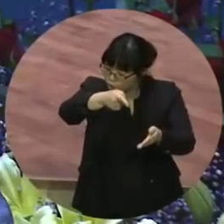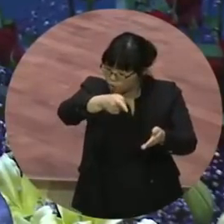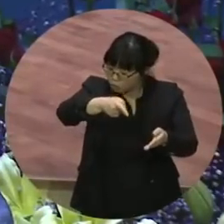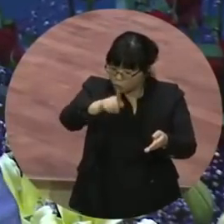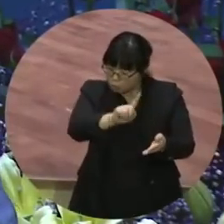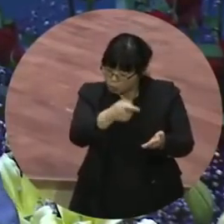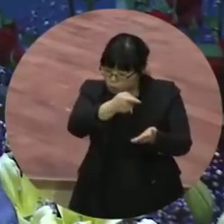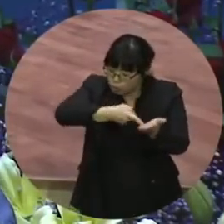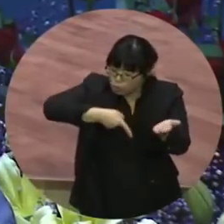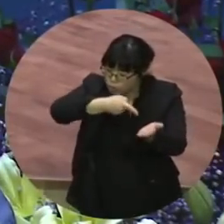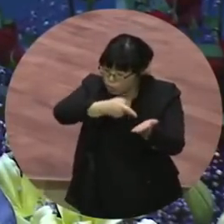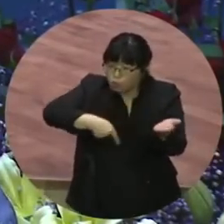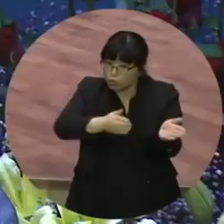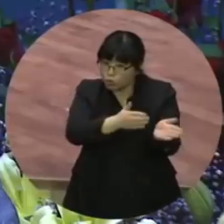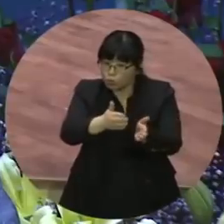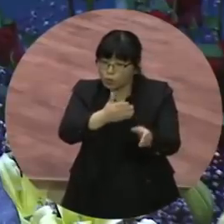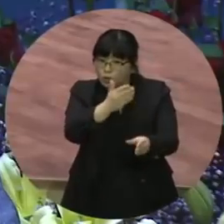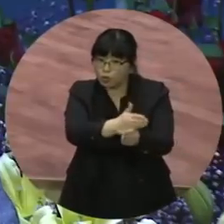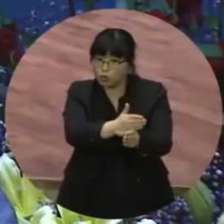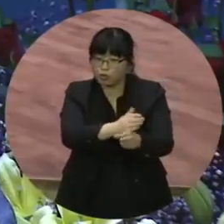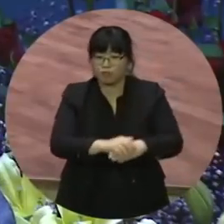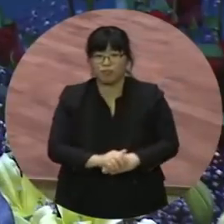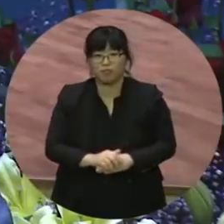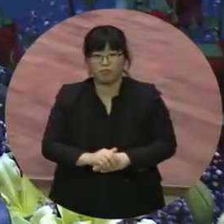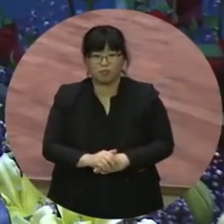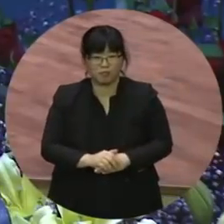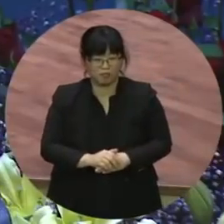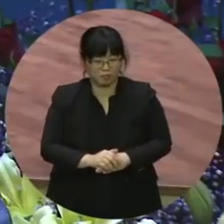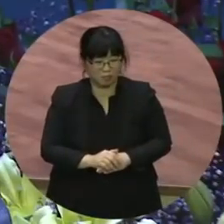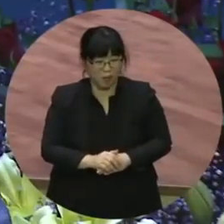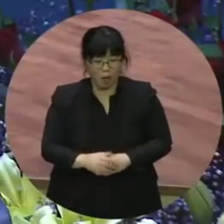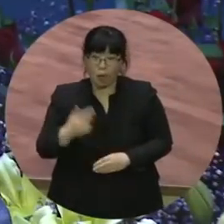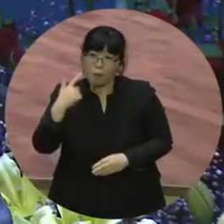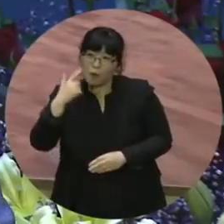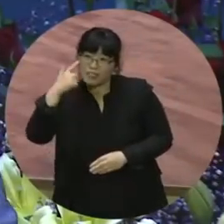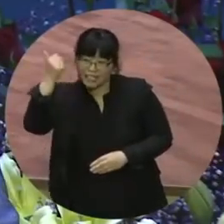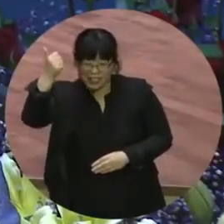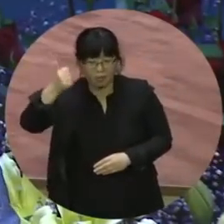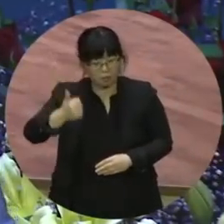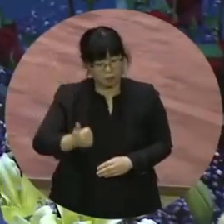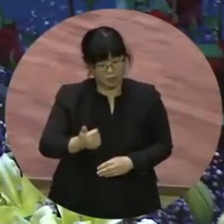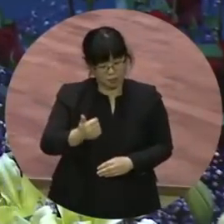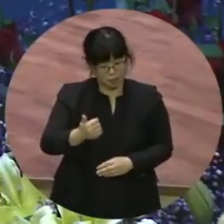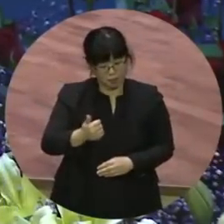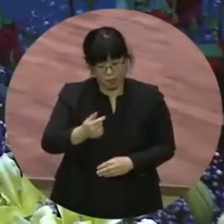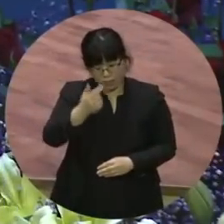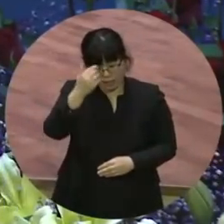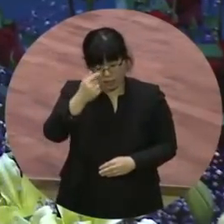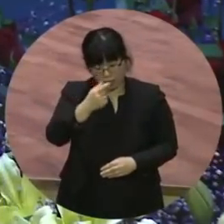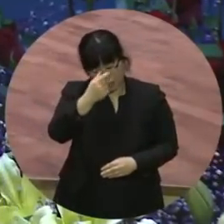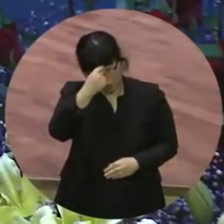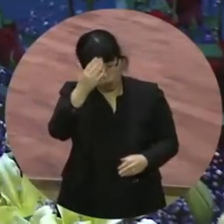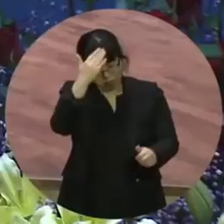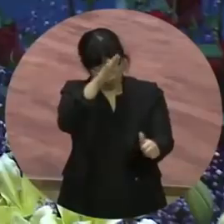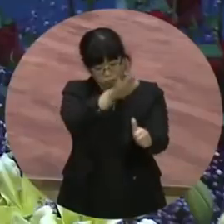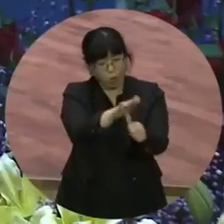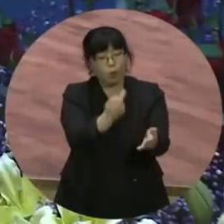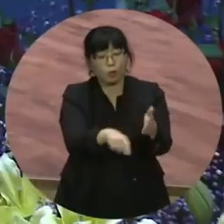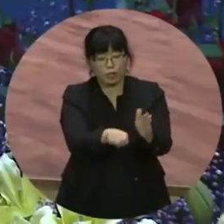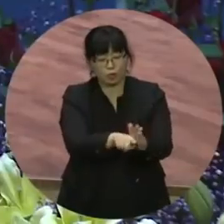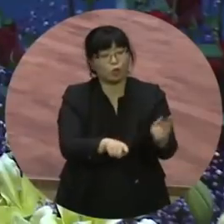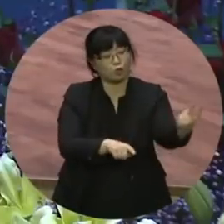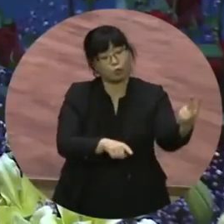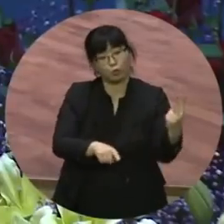특별히 새벽 기도 때 하나님 앞에 미리 그렇게 제가 수술 때가 수술 날짜가 그래 잡혀가지고 새벽